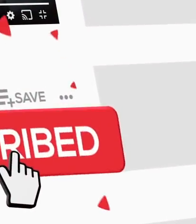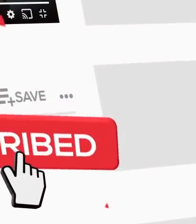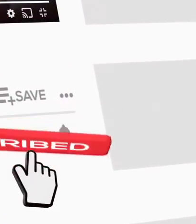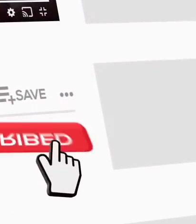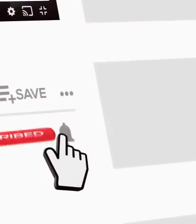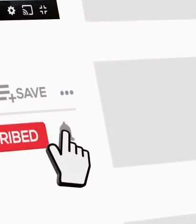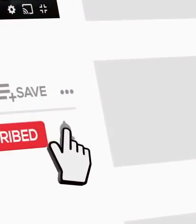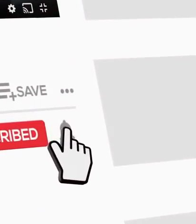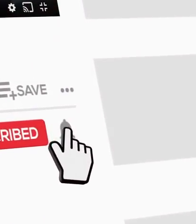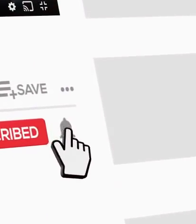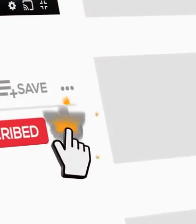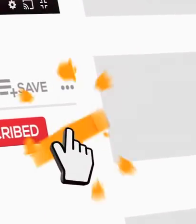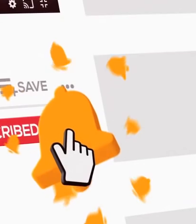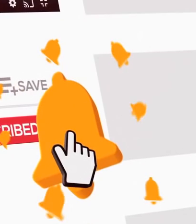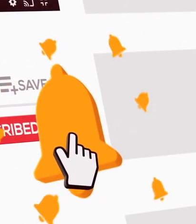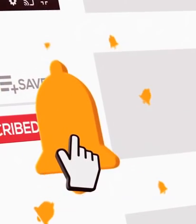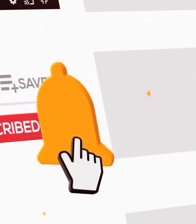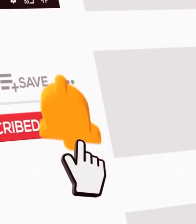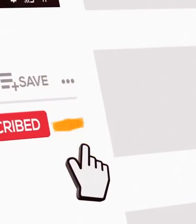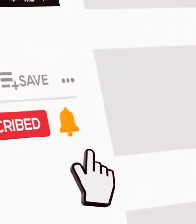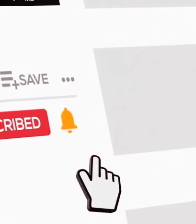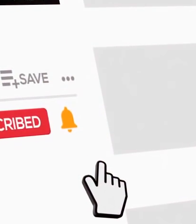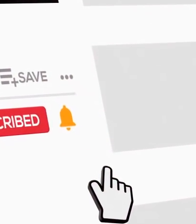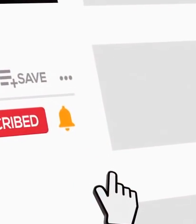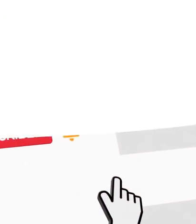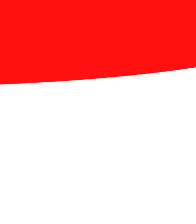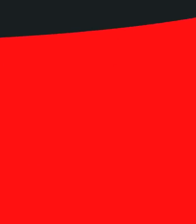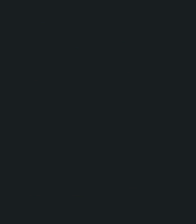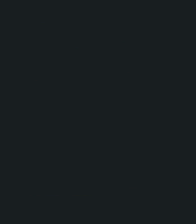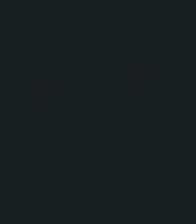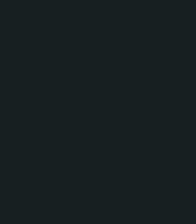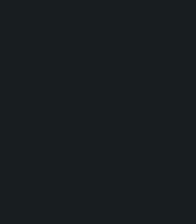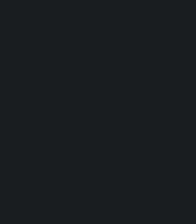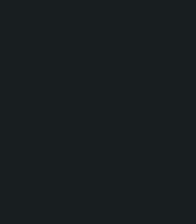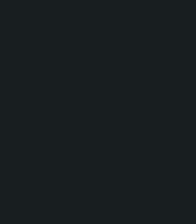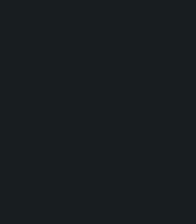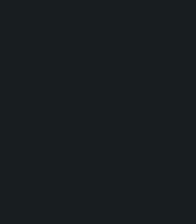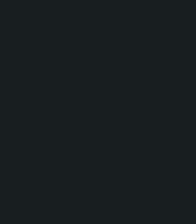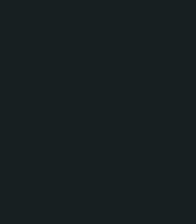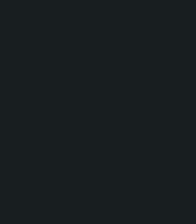News One เพียงเท่านี้คุณจะไม่พลาดทุกข่าวสารสำคัญ